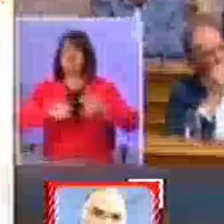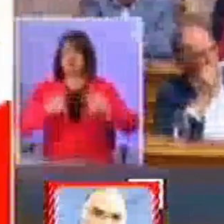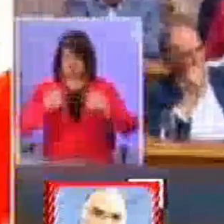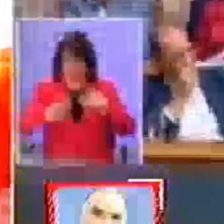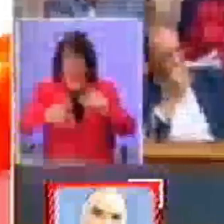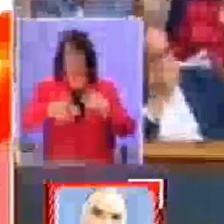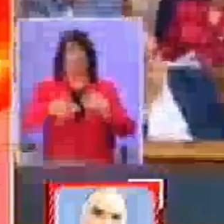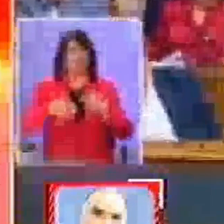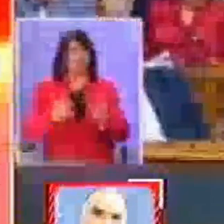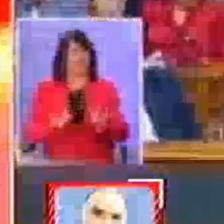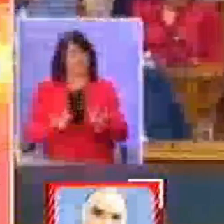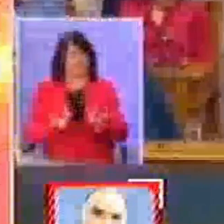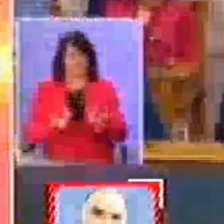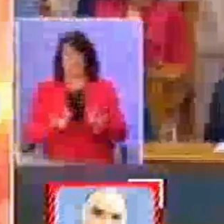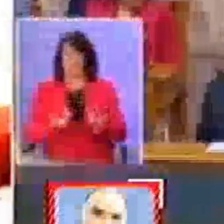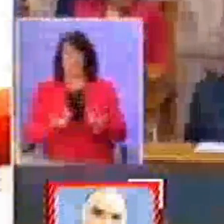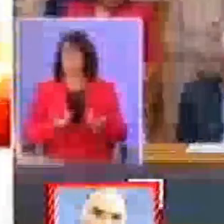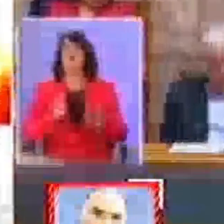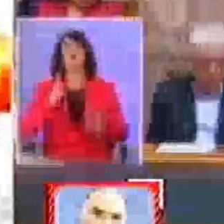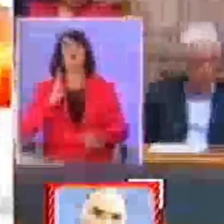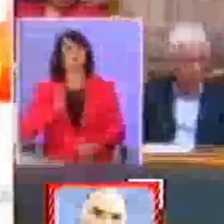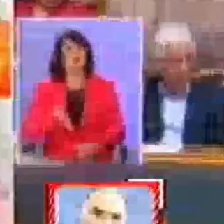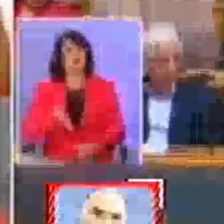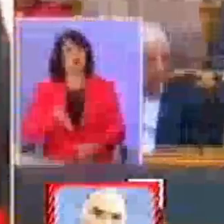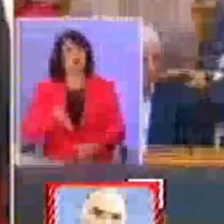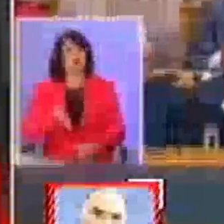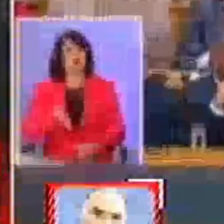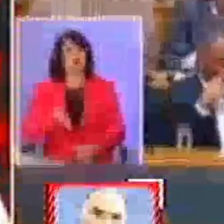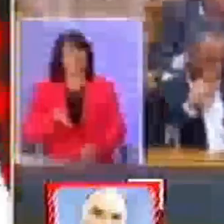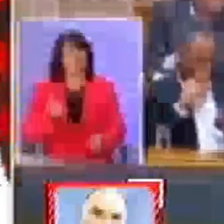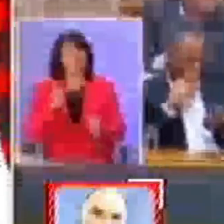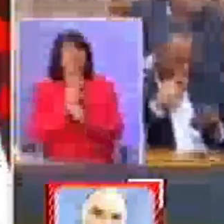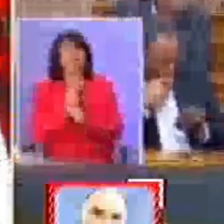επόμενη. Ναι. Και επειδή είμαστε το 6ο κόμμα η Ένωση Κεντρών αυτή τη στιγμή,